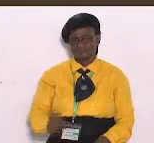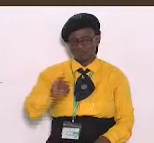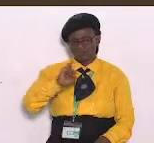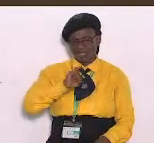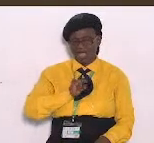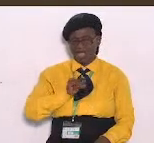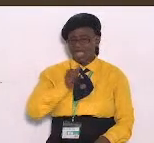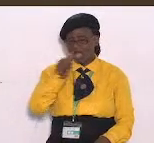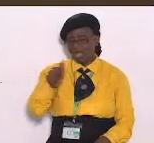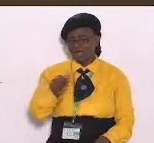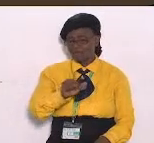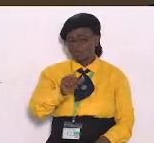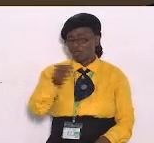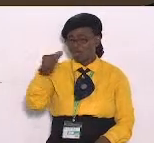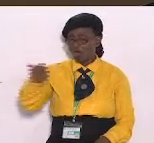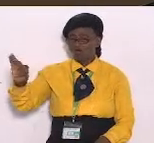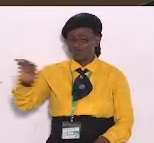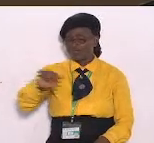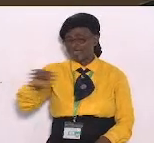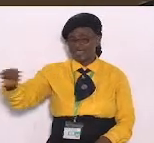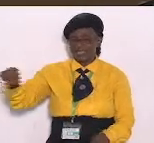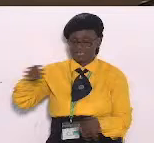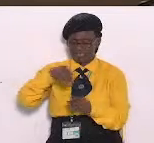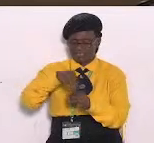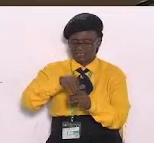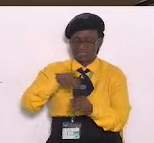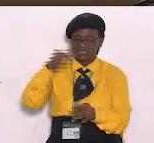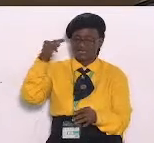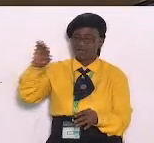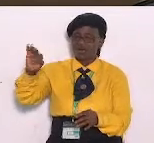d'Abraham je suis de la semence